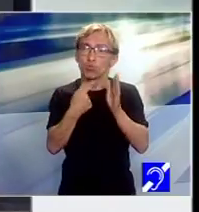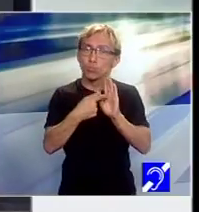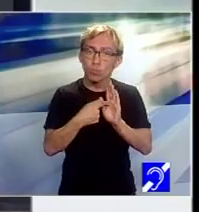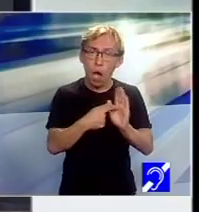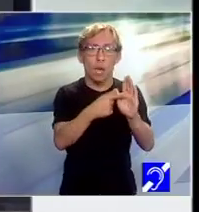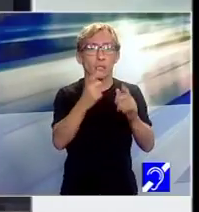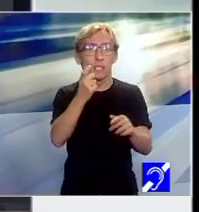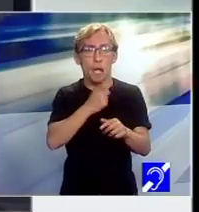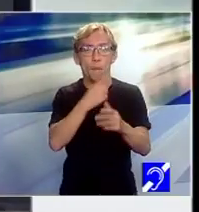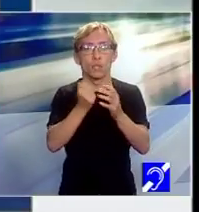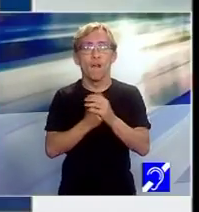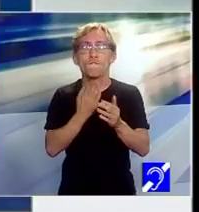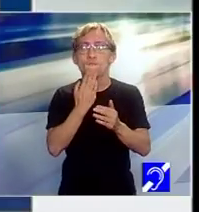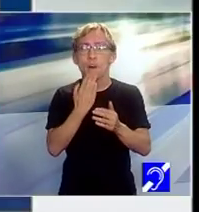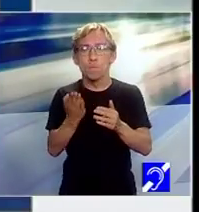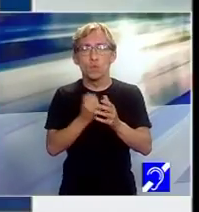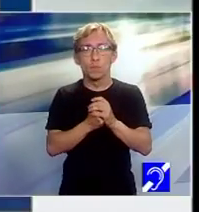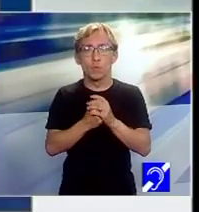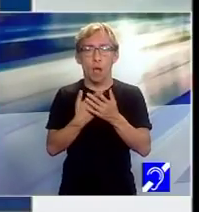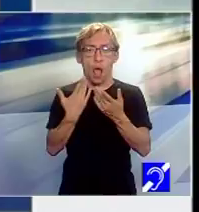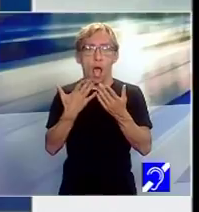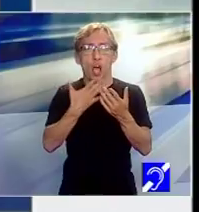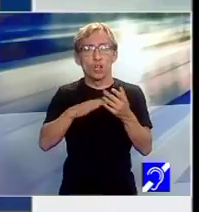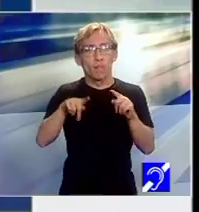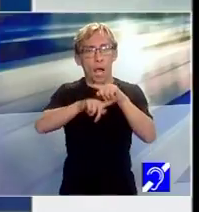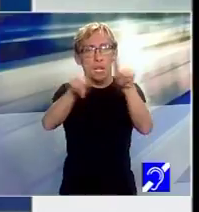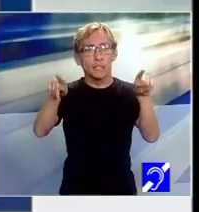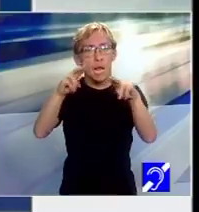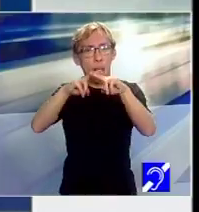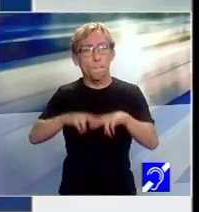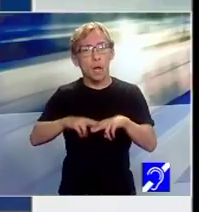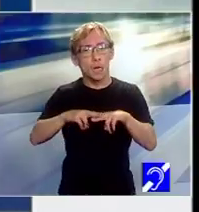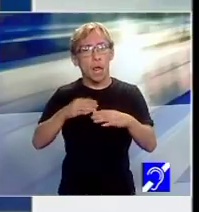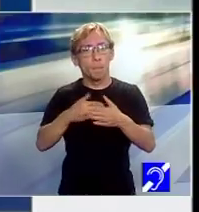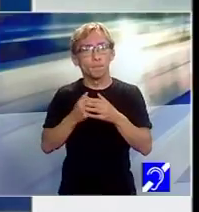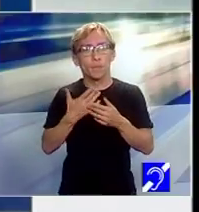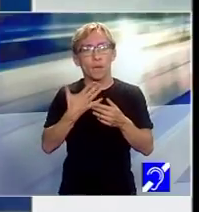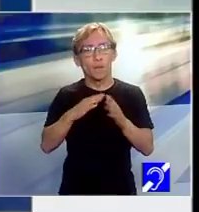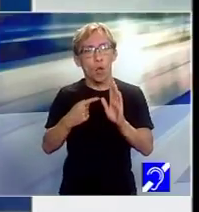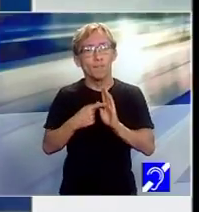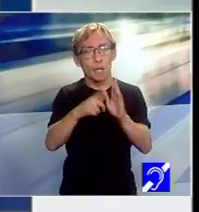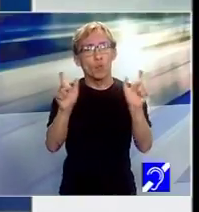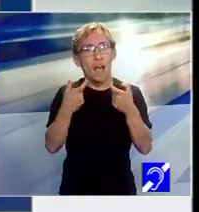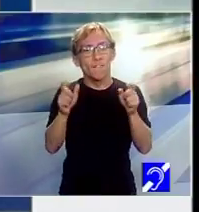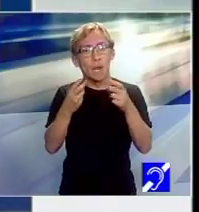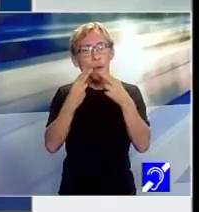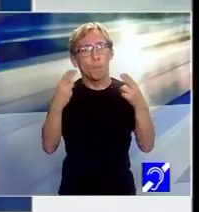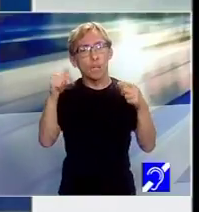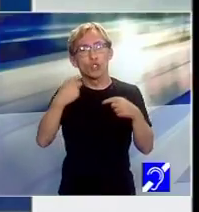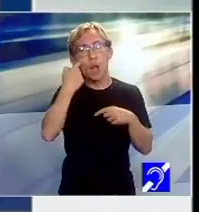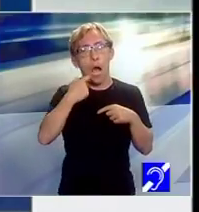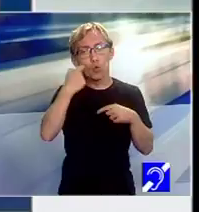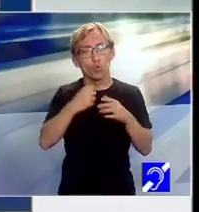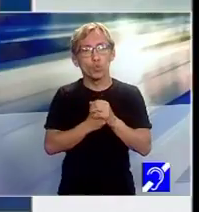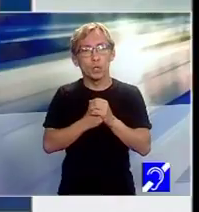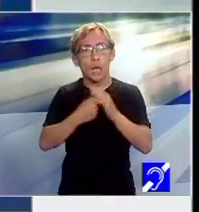Vă mulțumesc! Vă mulțumim și noi! Aș vrea să rămâneți alături de noi aici, pentru că aflăm despre un eveniment important care va avea loc de această dată la Cluj-Napoca. Ne